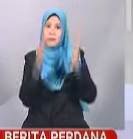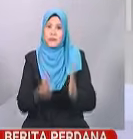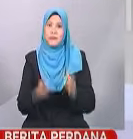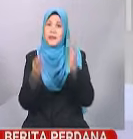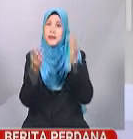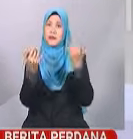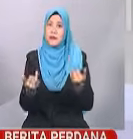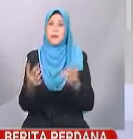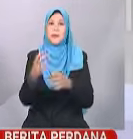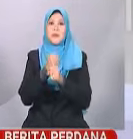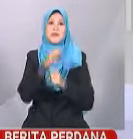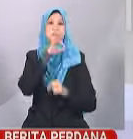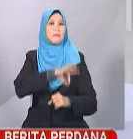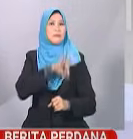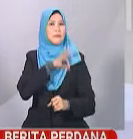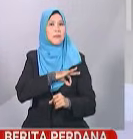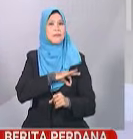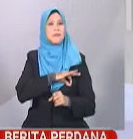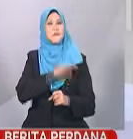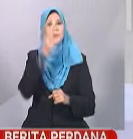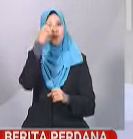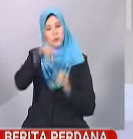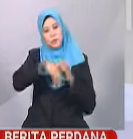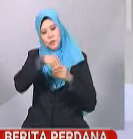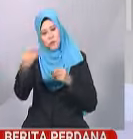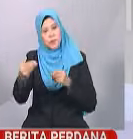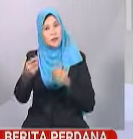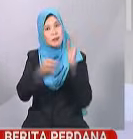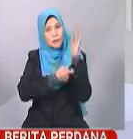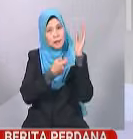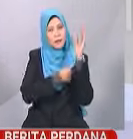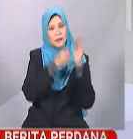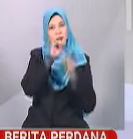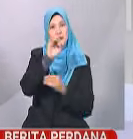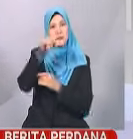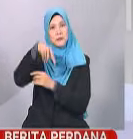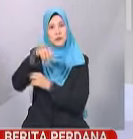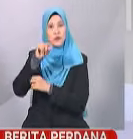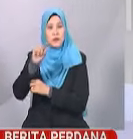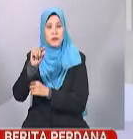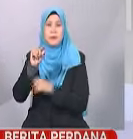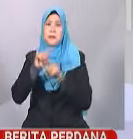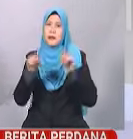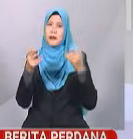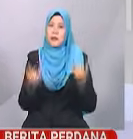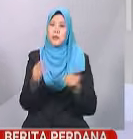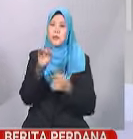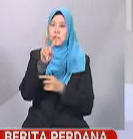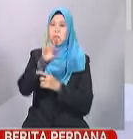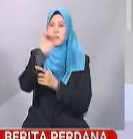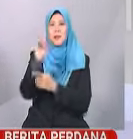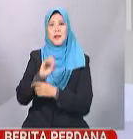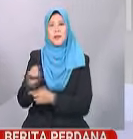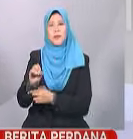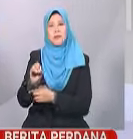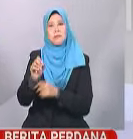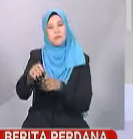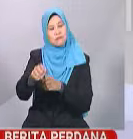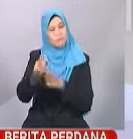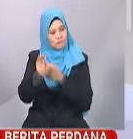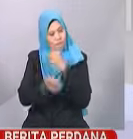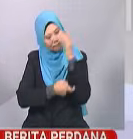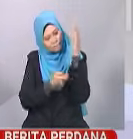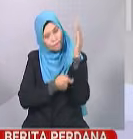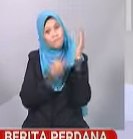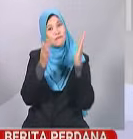seterusnya mendapat manfaat daripada insentif pengeluaran getah IPG. Pada masa ini, hanya 20% pekebun getah di